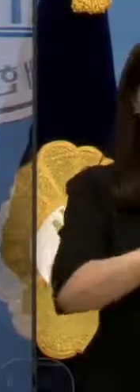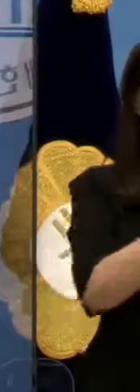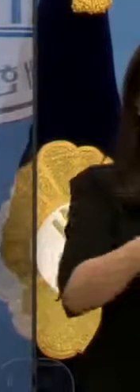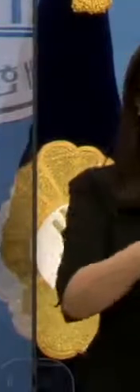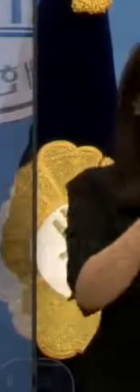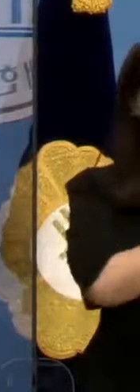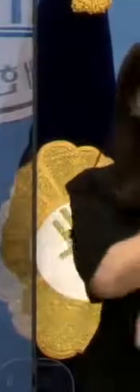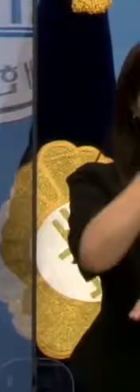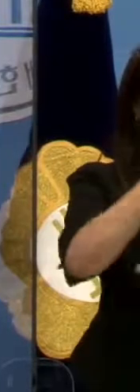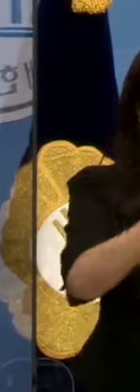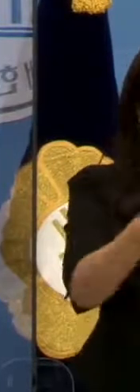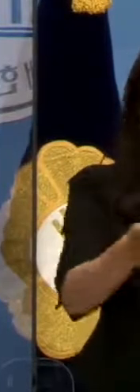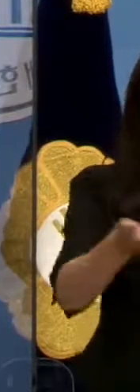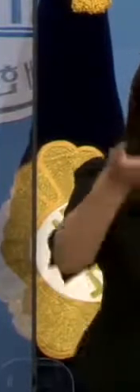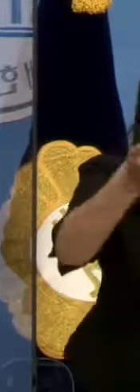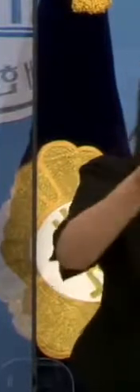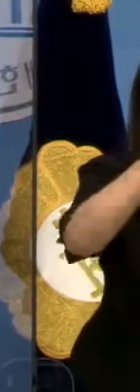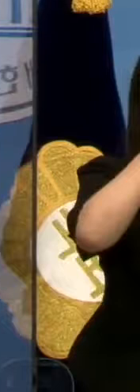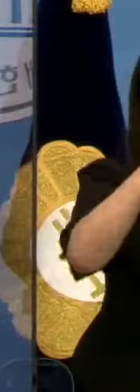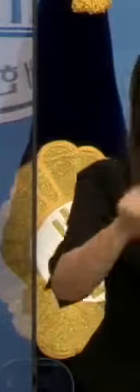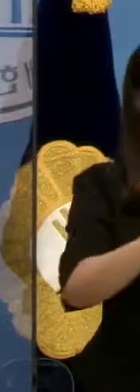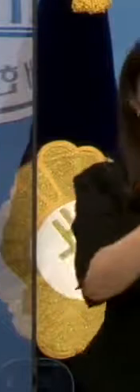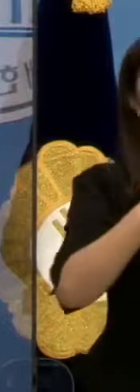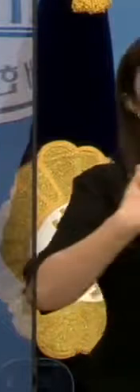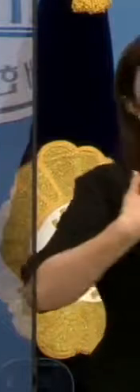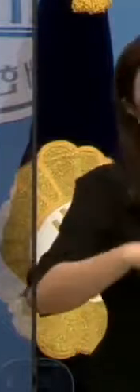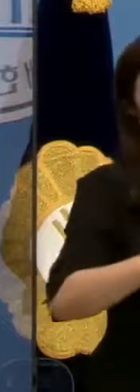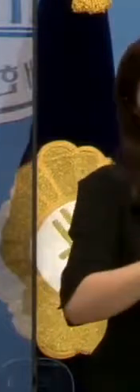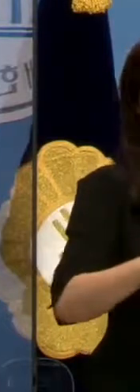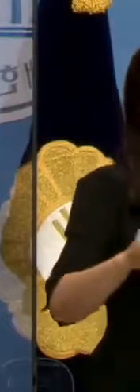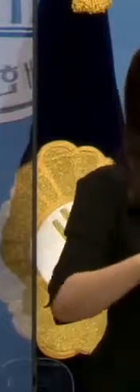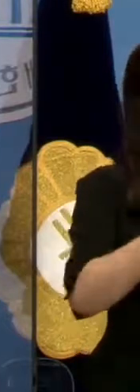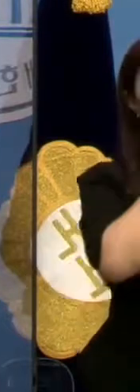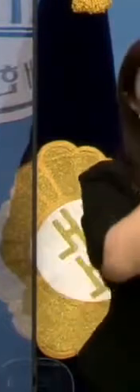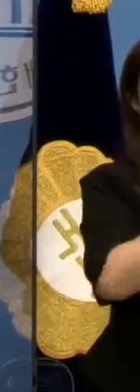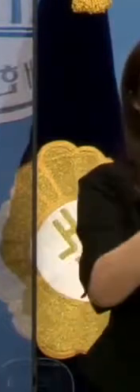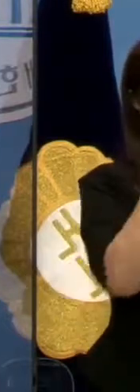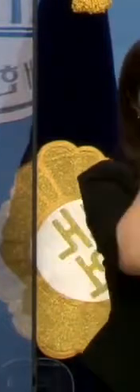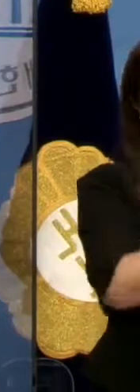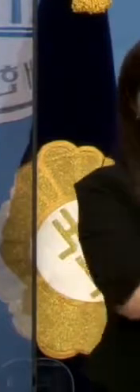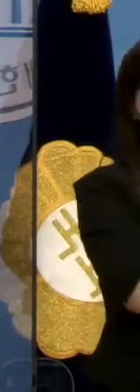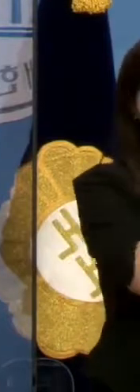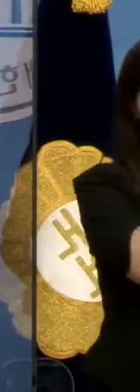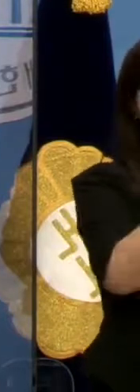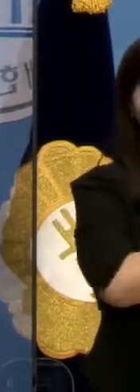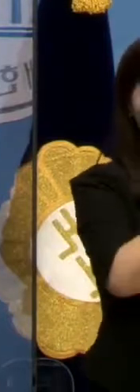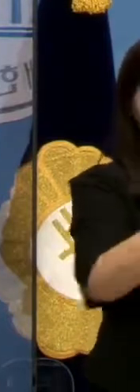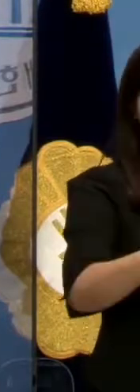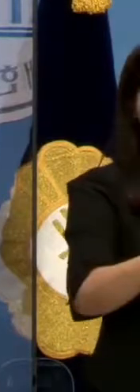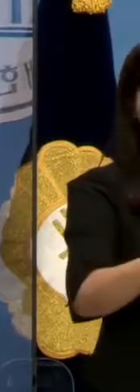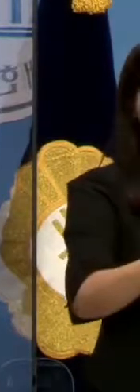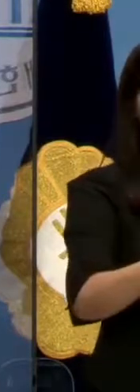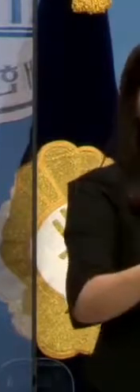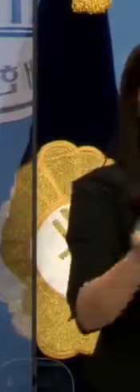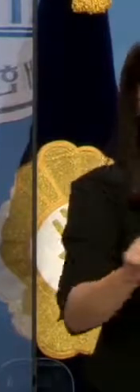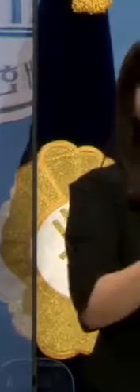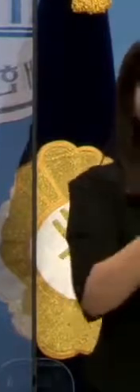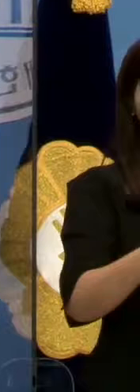취약층을 보호하겠습니다. 우리나라는 모든 주택정책의 기본이 되는 1인 최소